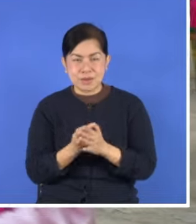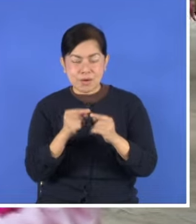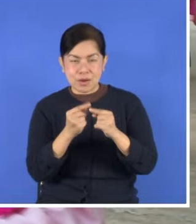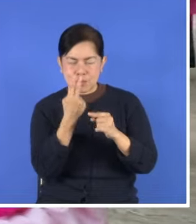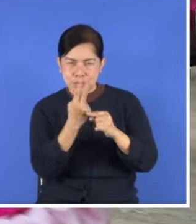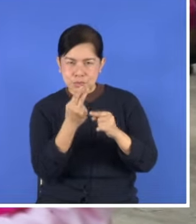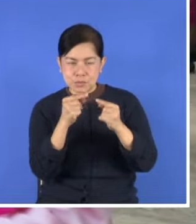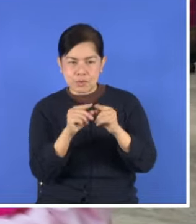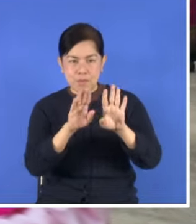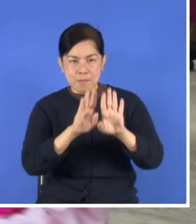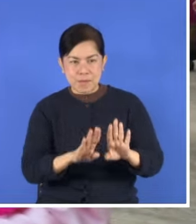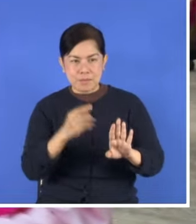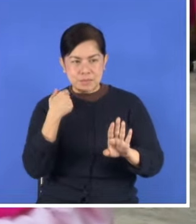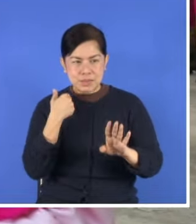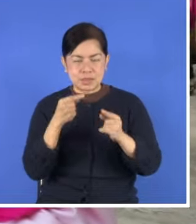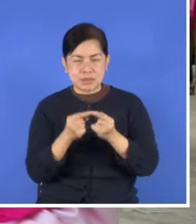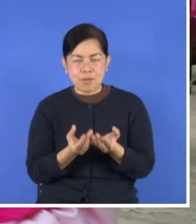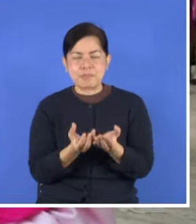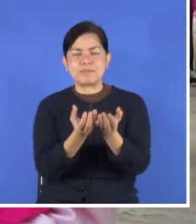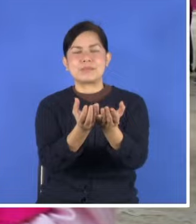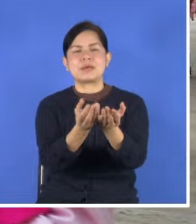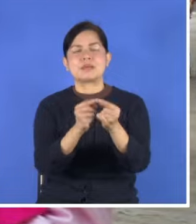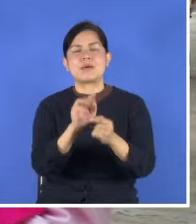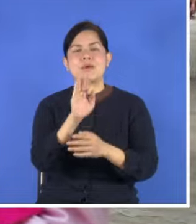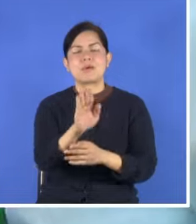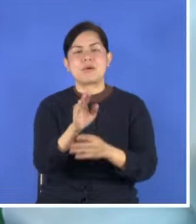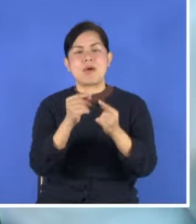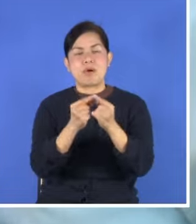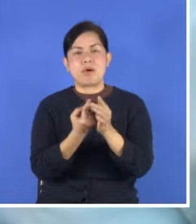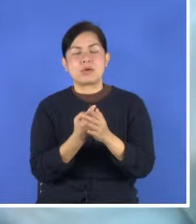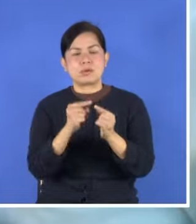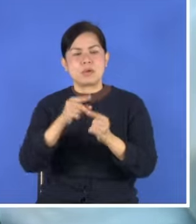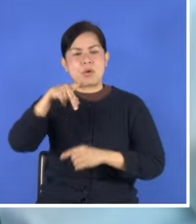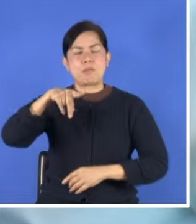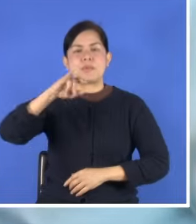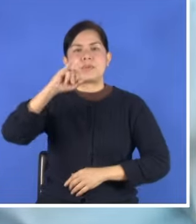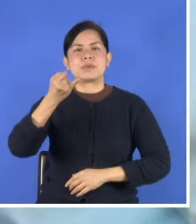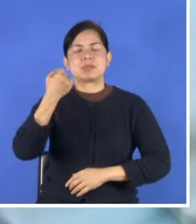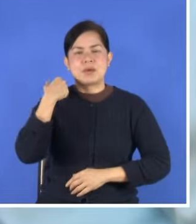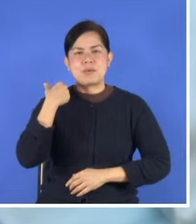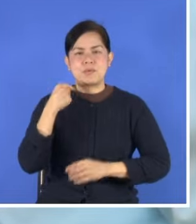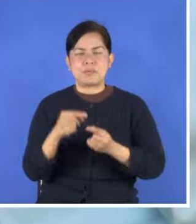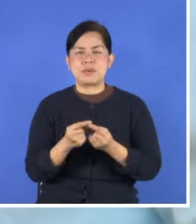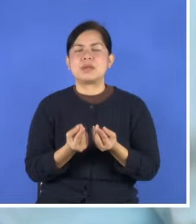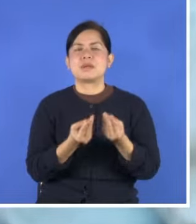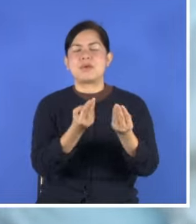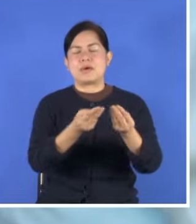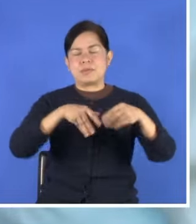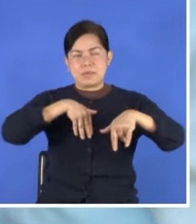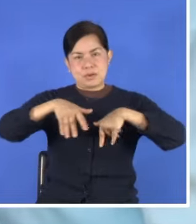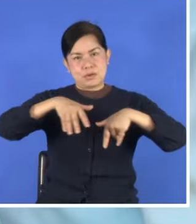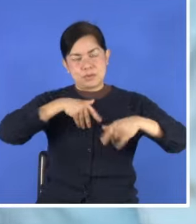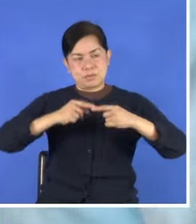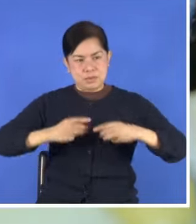ตะเกียงอยู่เป็นการบูชาพระพุทธเจ้าที่เสด็จลงมาจากชั้นดาวดึงส์ขอพรให้ชาวบ้านอยู่เย็นเป็นสุขนี่